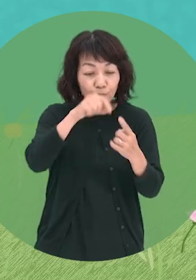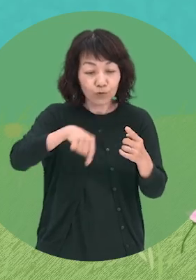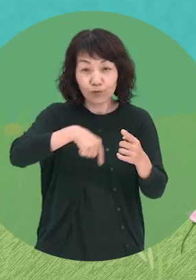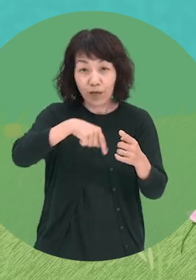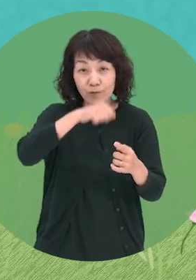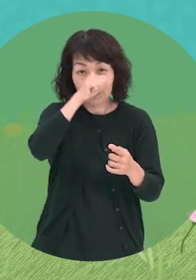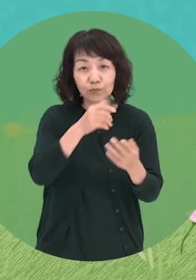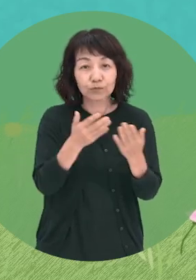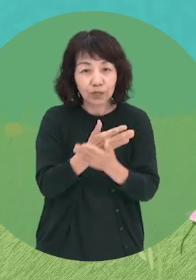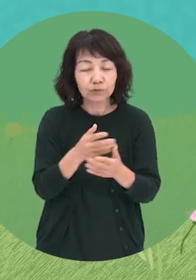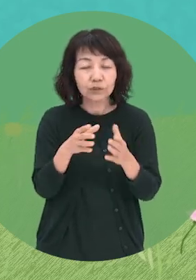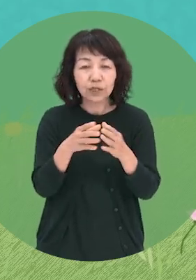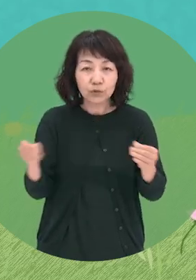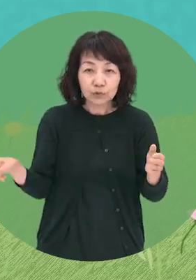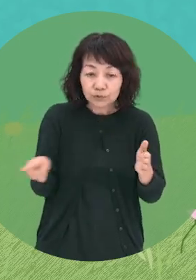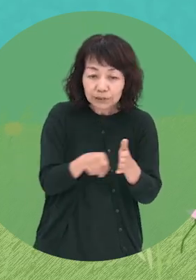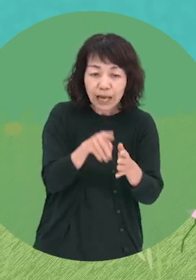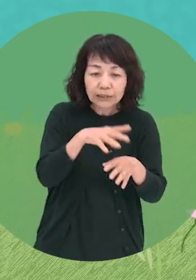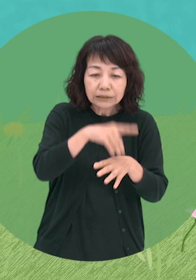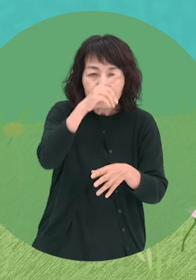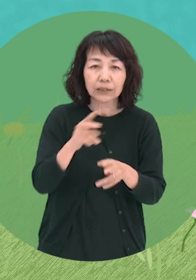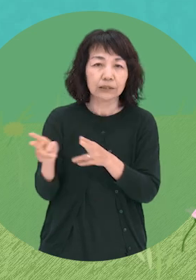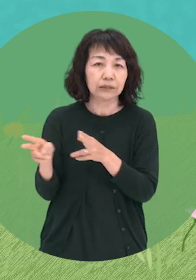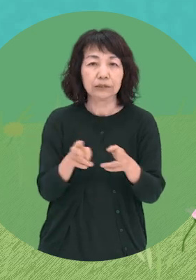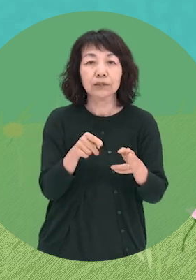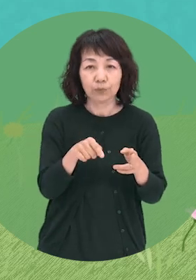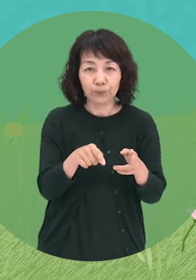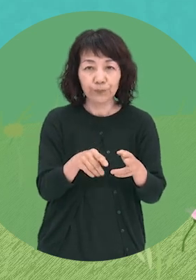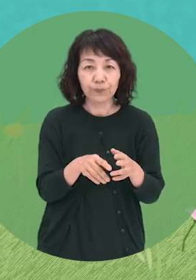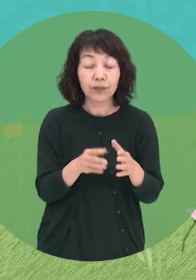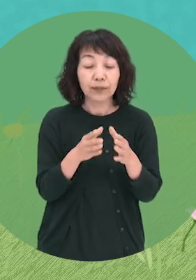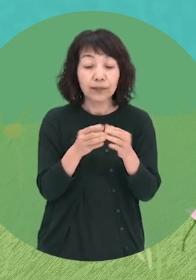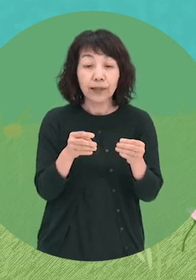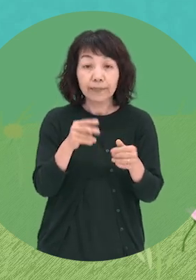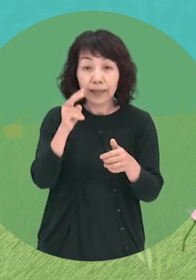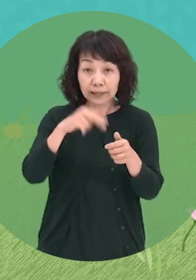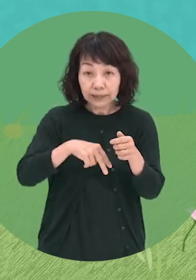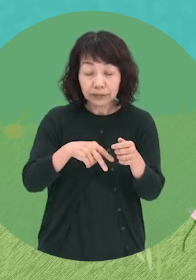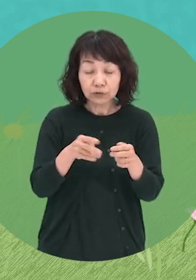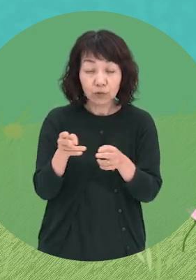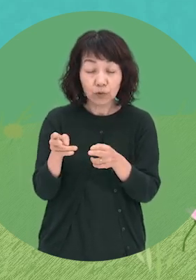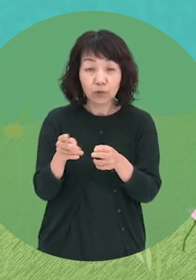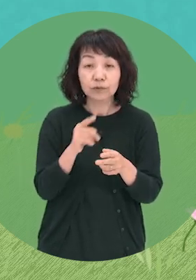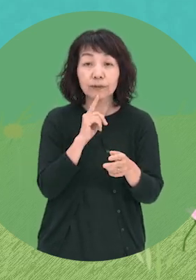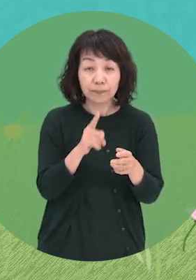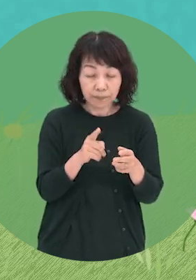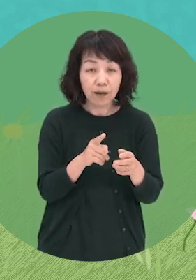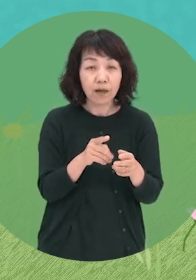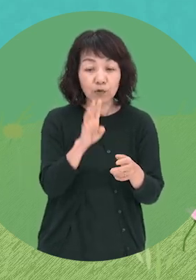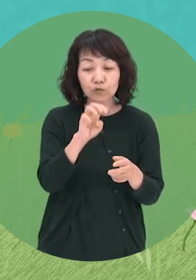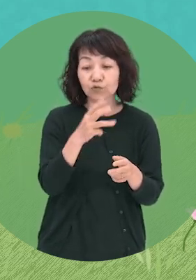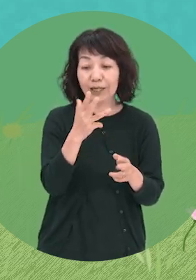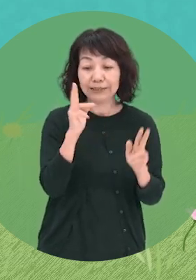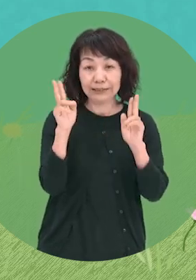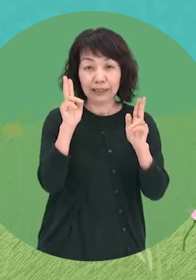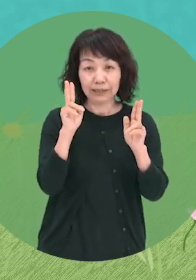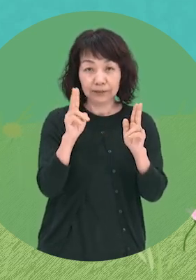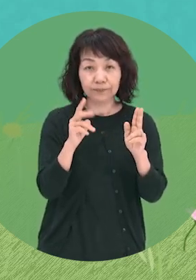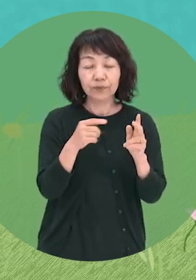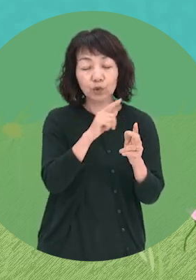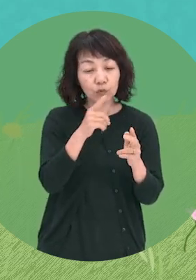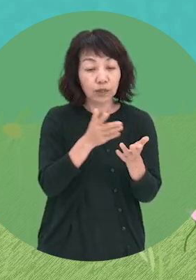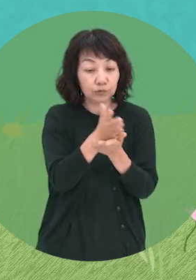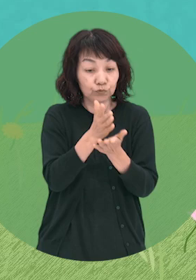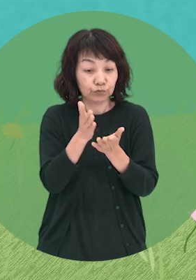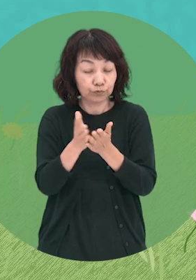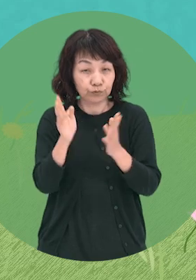在県内の認証企業数は48社に上るそうよ。さまざまな業種の会社が独自の人材育成に取